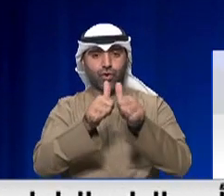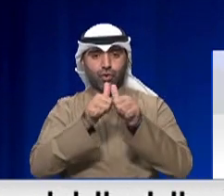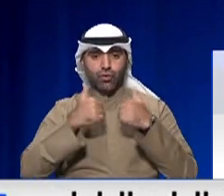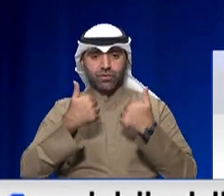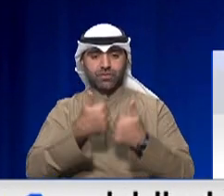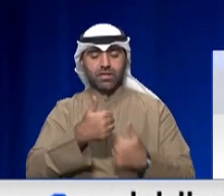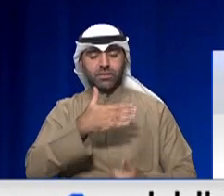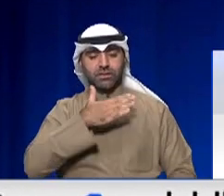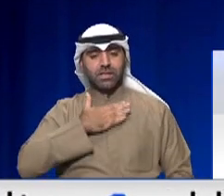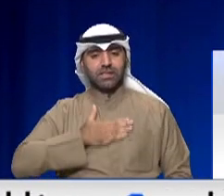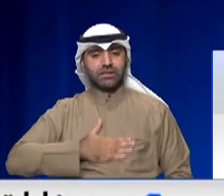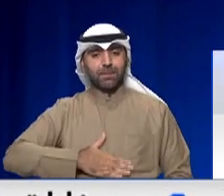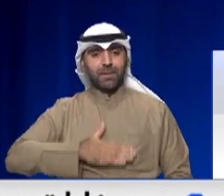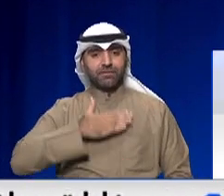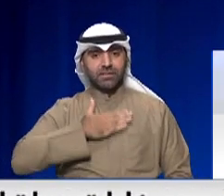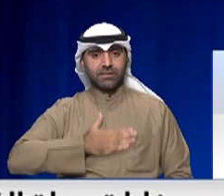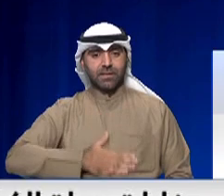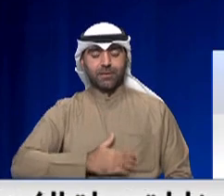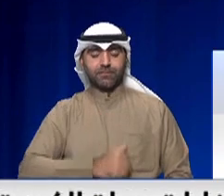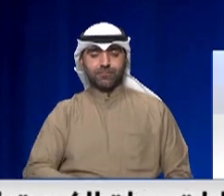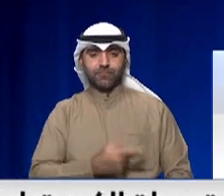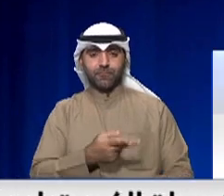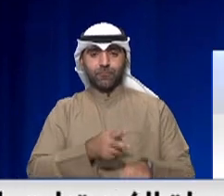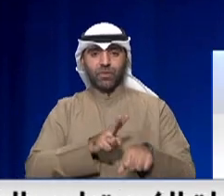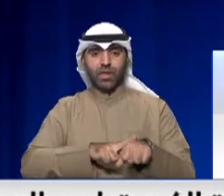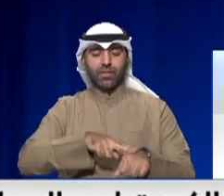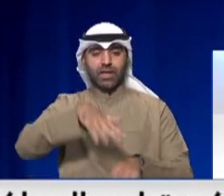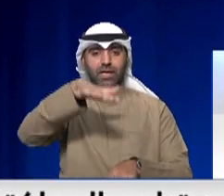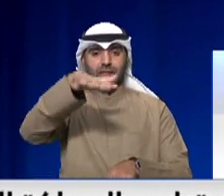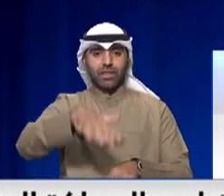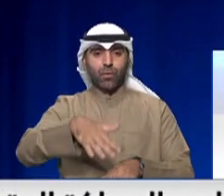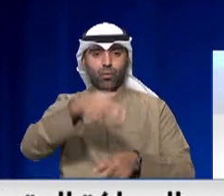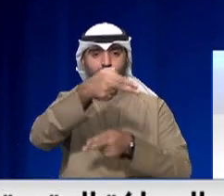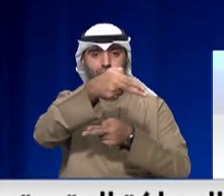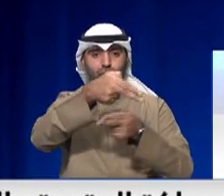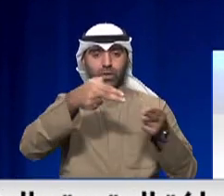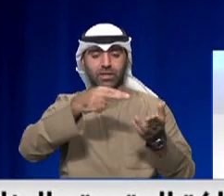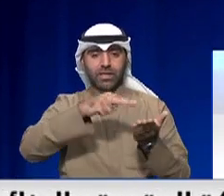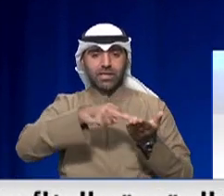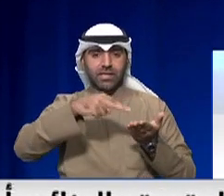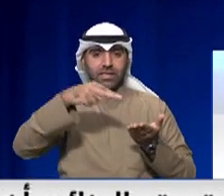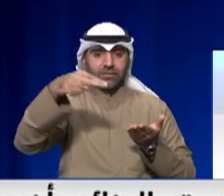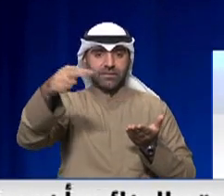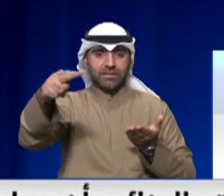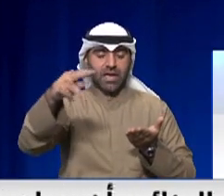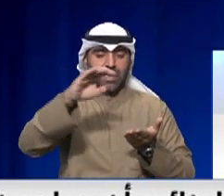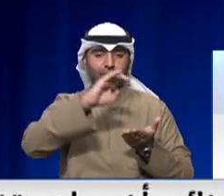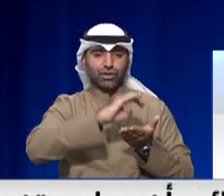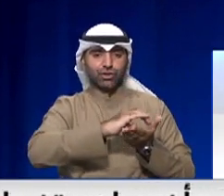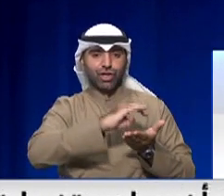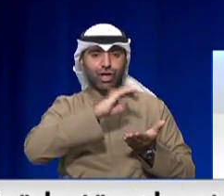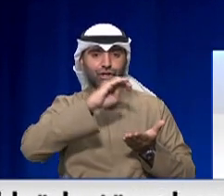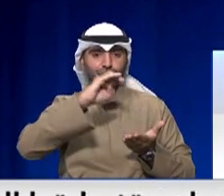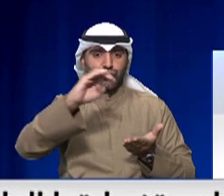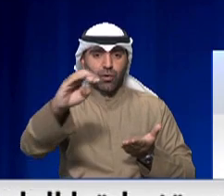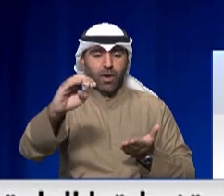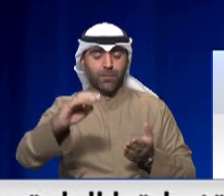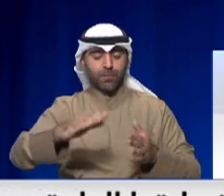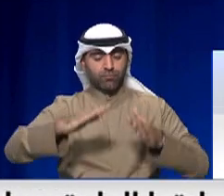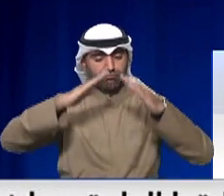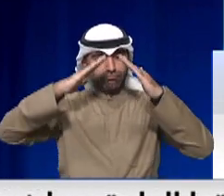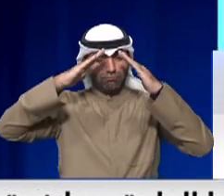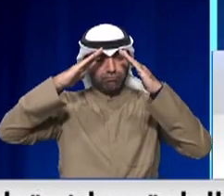العزاء هذا وقد بعث حضره صاحب السمو امير البلاد الشيخ مشعل الاحمد الجابر الصباح حفظه الله